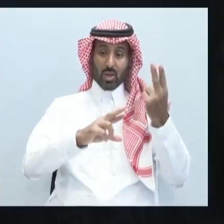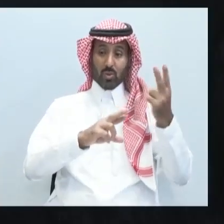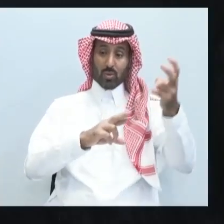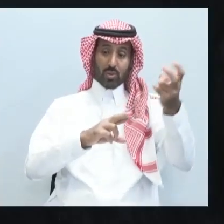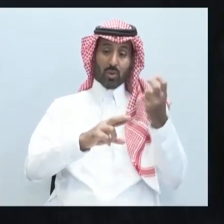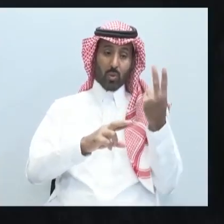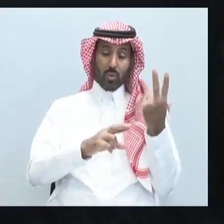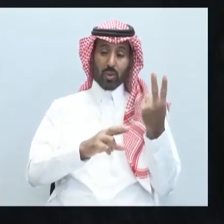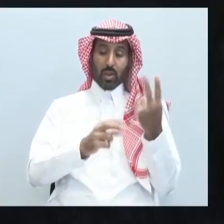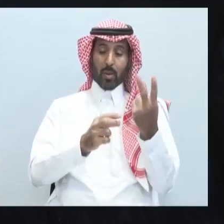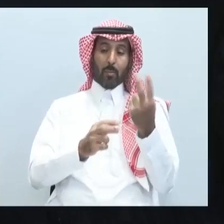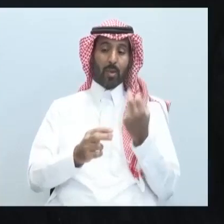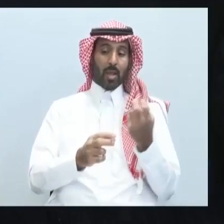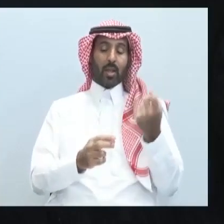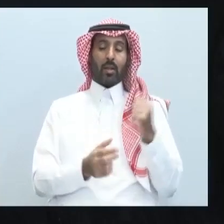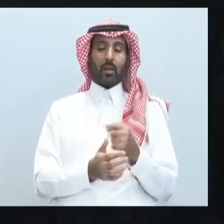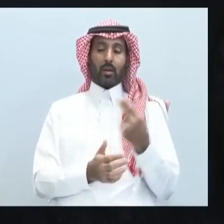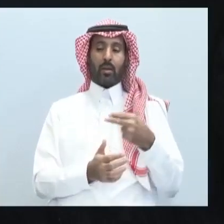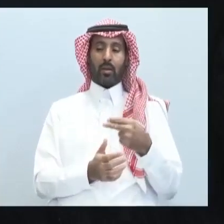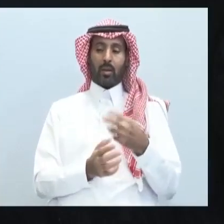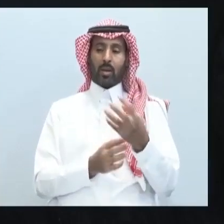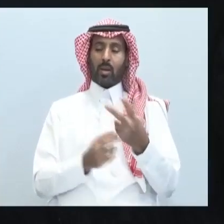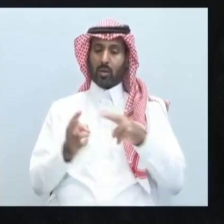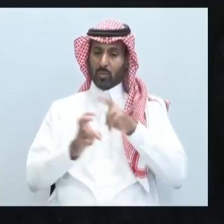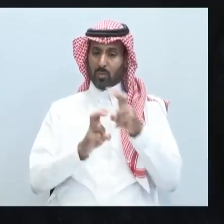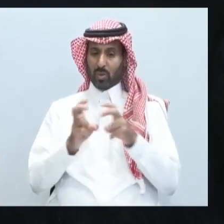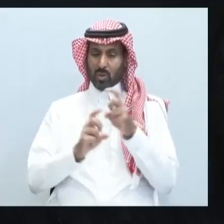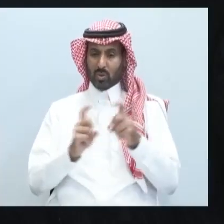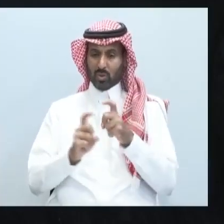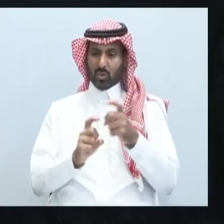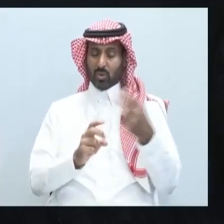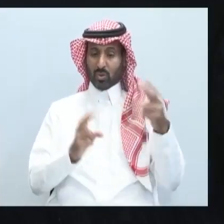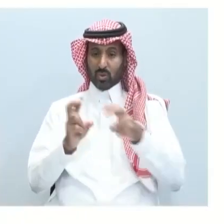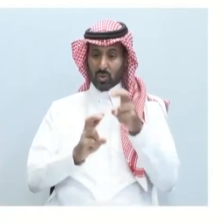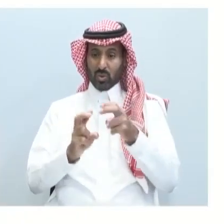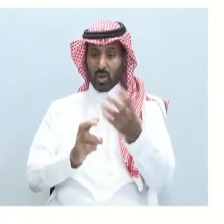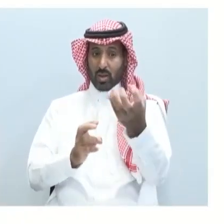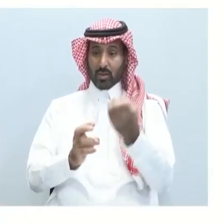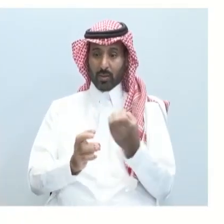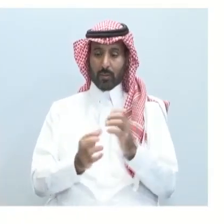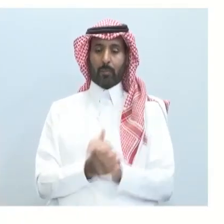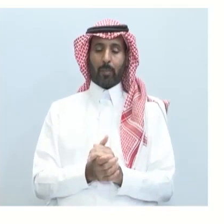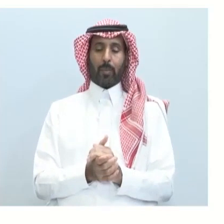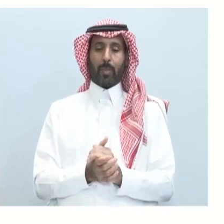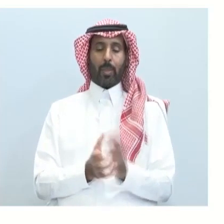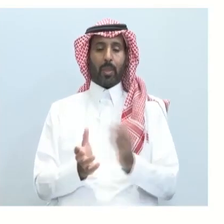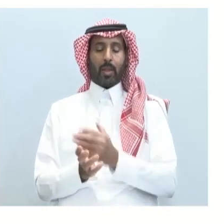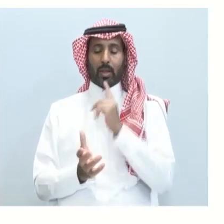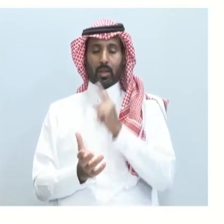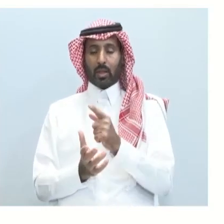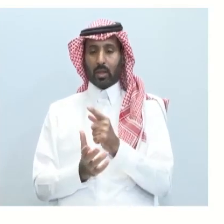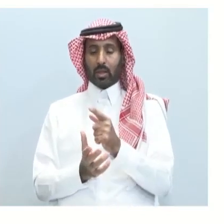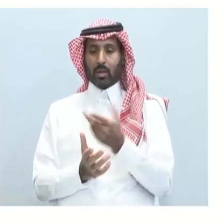تستقبل زوج من مين من الالكترونات زوج من الالكترونات في حين تعد قاعده